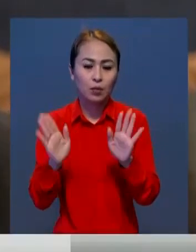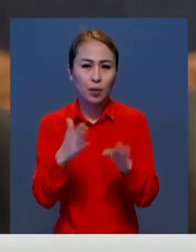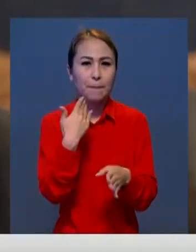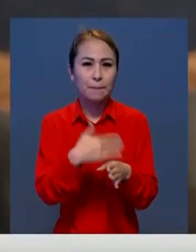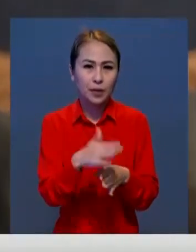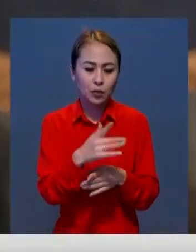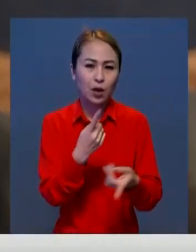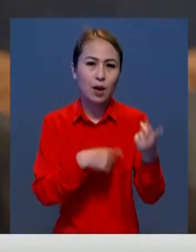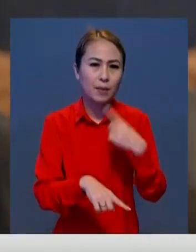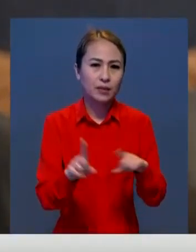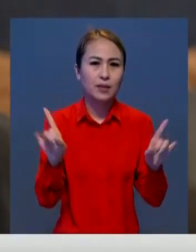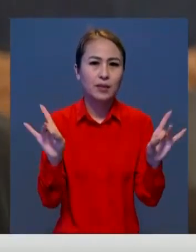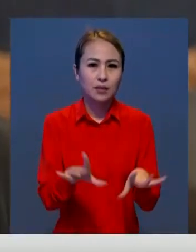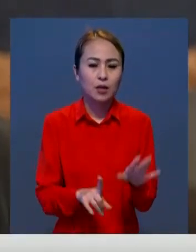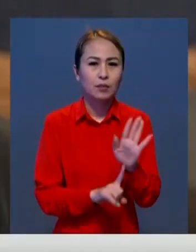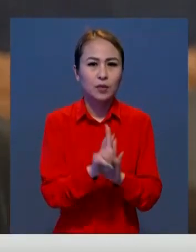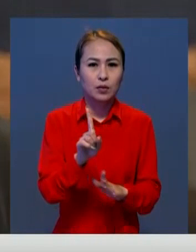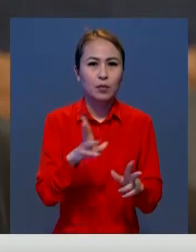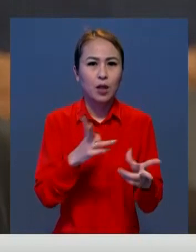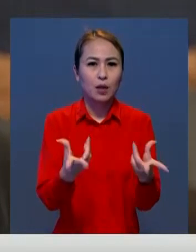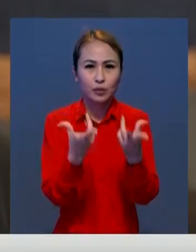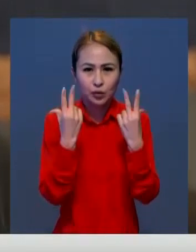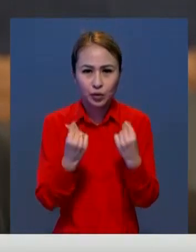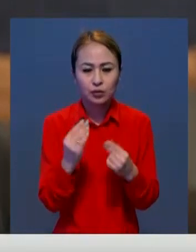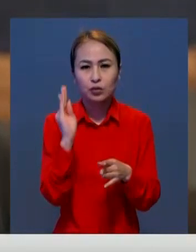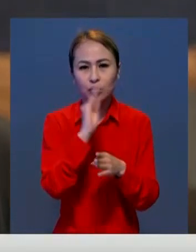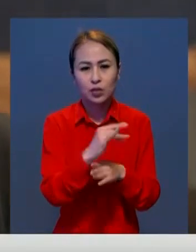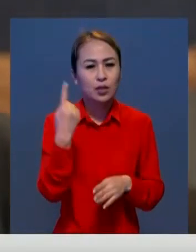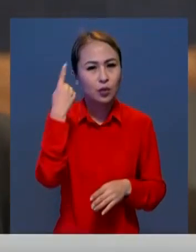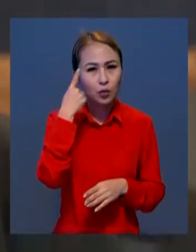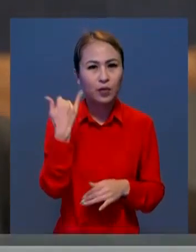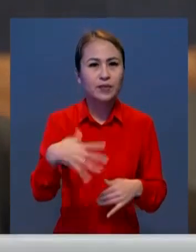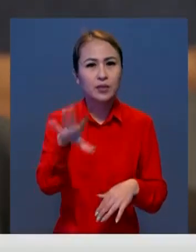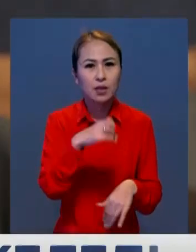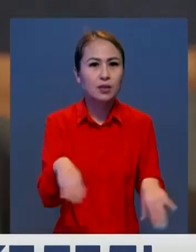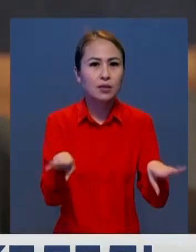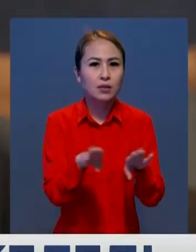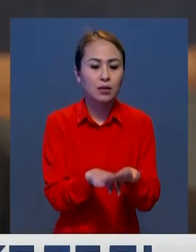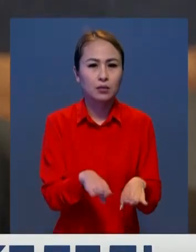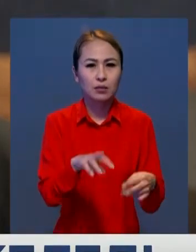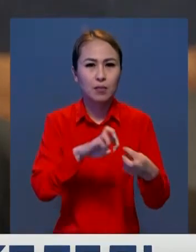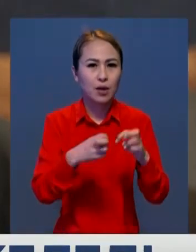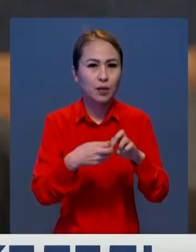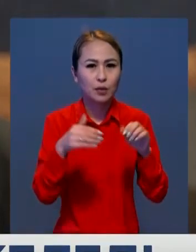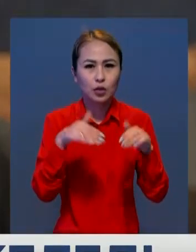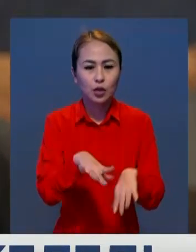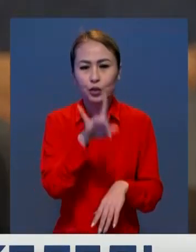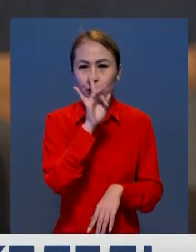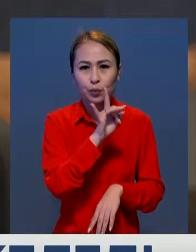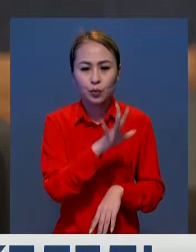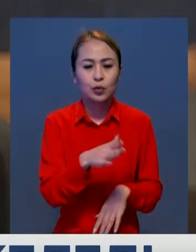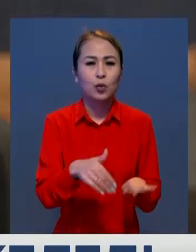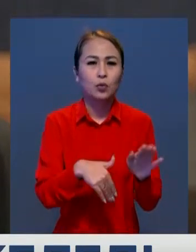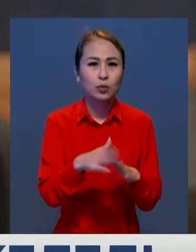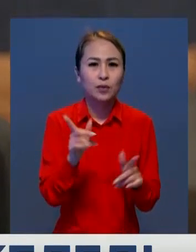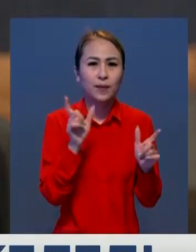біртіндеп мейрамхана бизнесі де іске қосылады деп уәде беріп жатыр. Менің ойымша, бәрін жабу тығырықтан шығудың жолы емес. Біз індет жағдайында